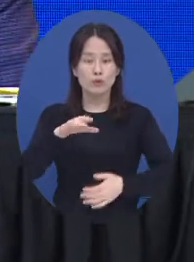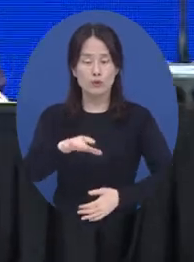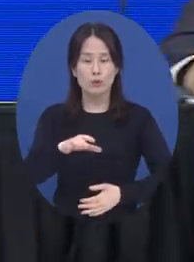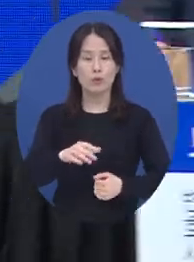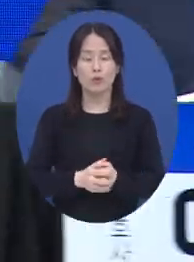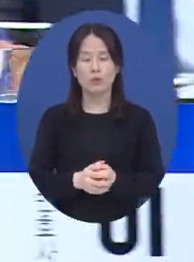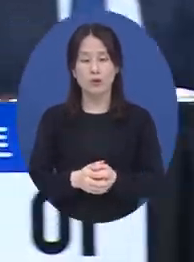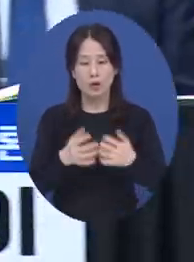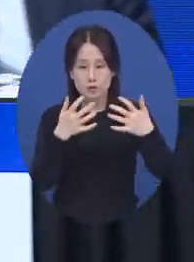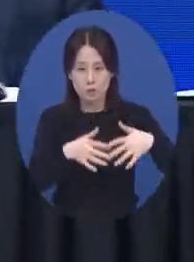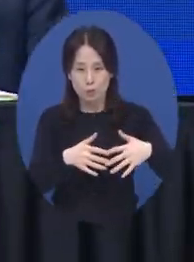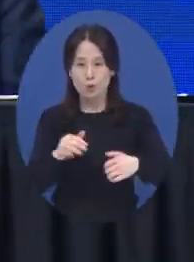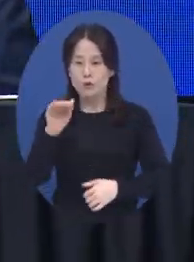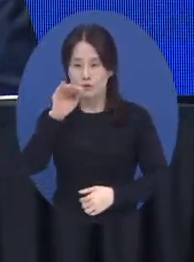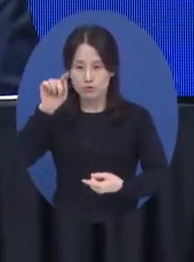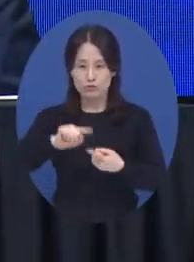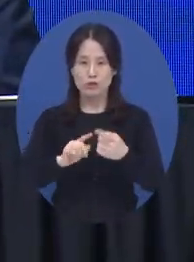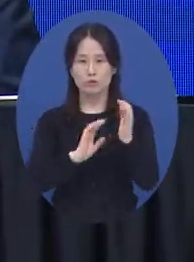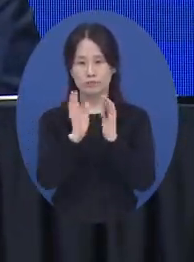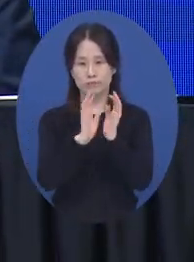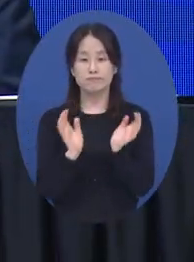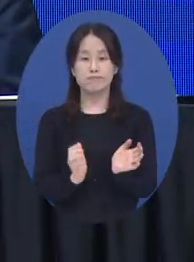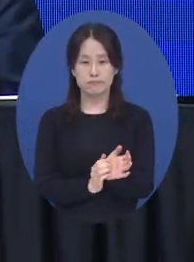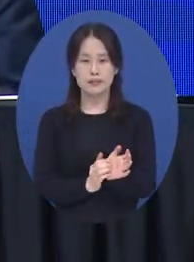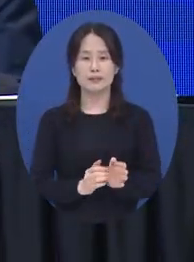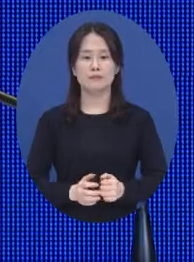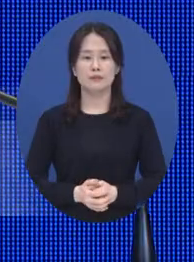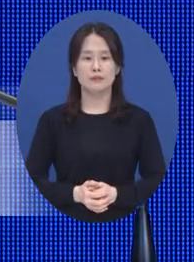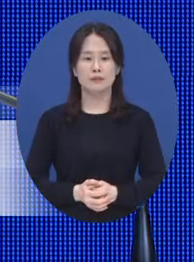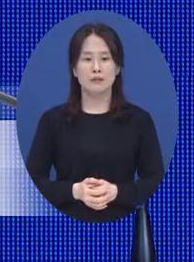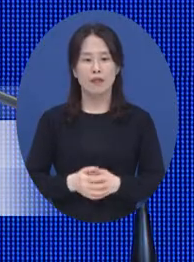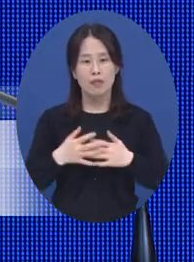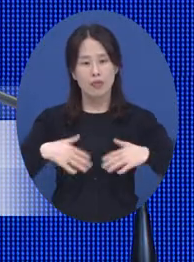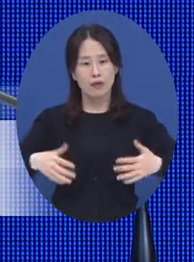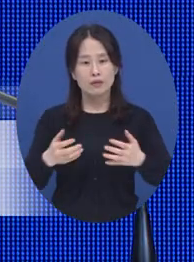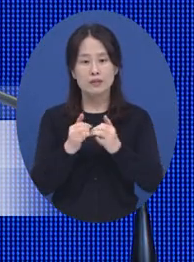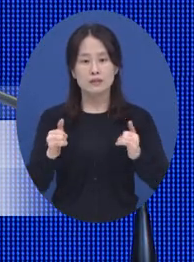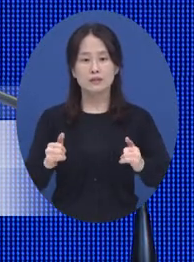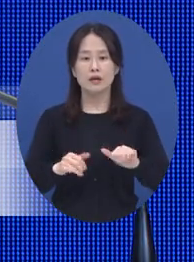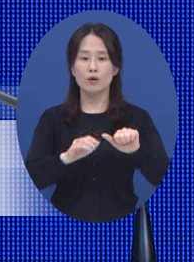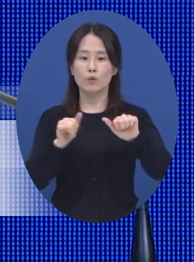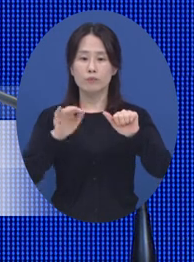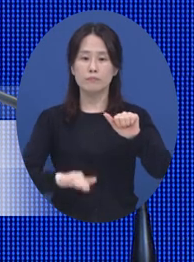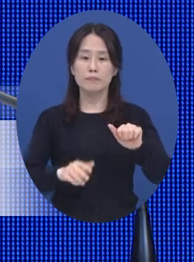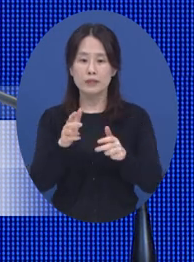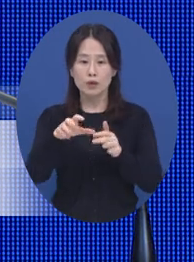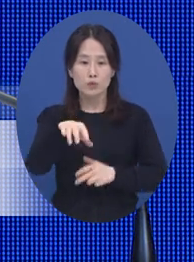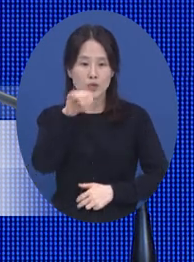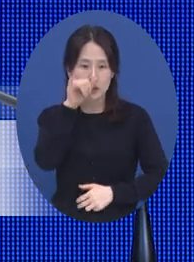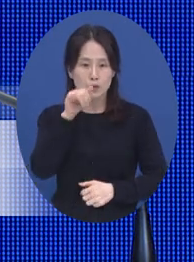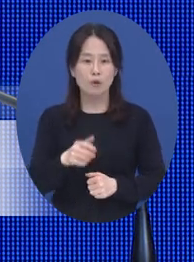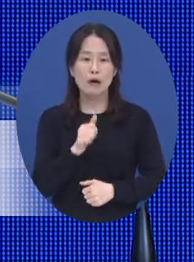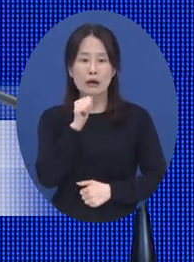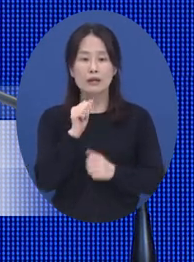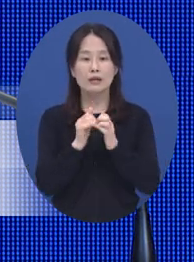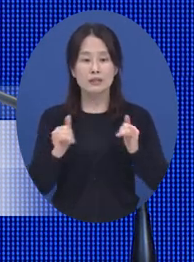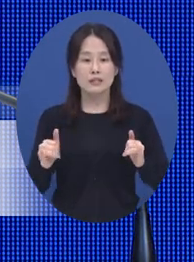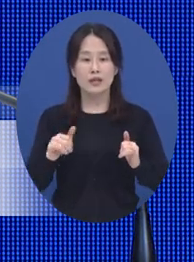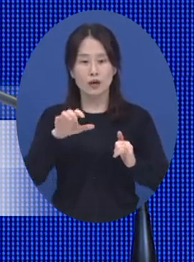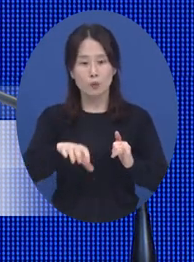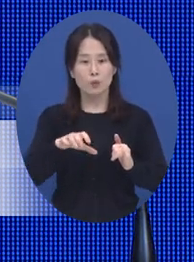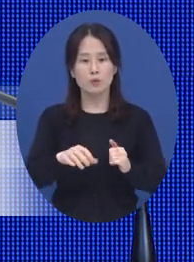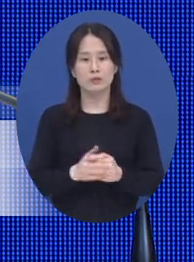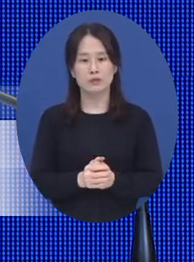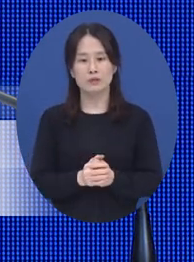휴게시설 의무 대상 조건과 기준에 대한 논의도 이뤄졌습니다. 취약 노동자가 주로 5인 미만 사업장에 존재하고 영세 사업장의 경우에